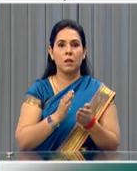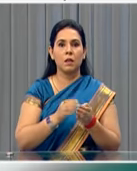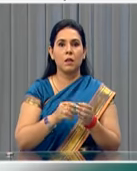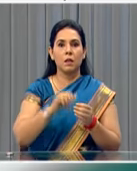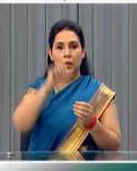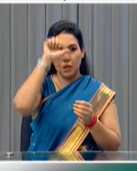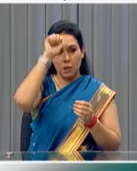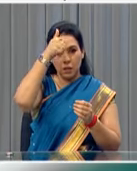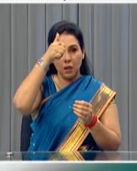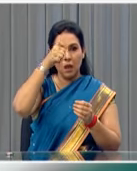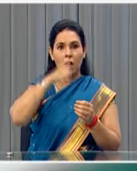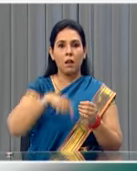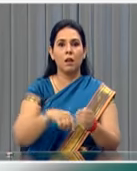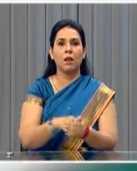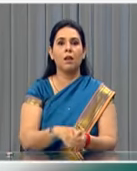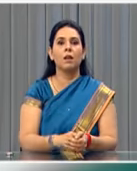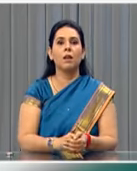भारत के